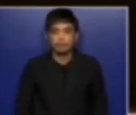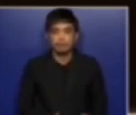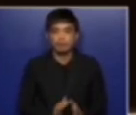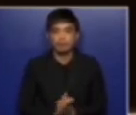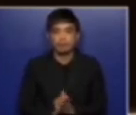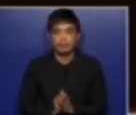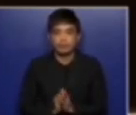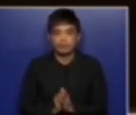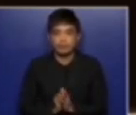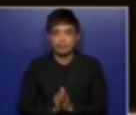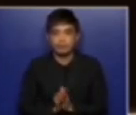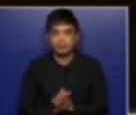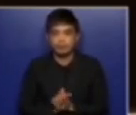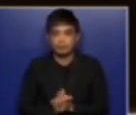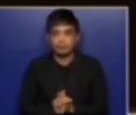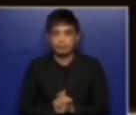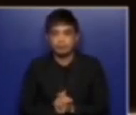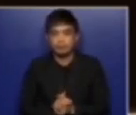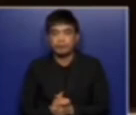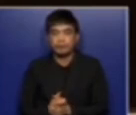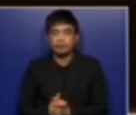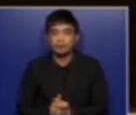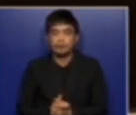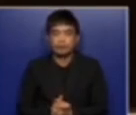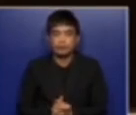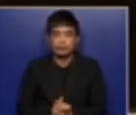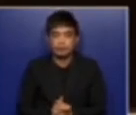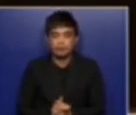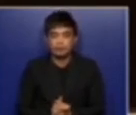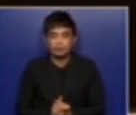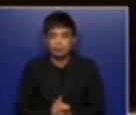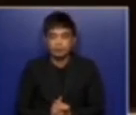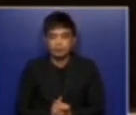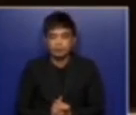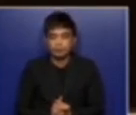เชิญครับ ท่าน